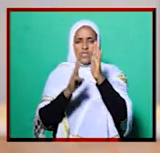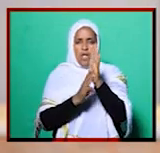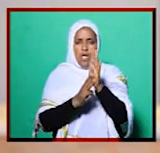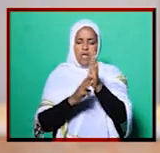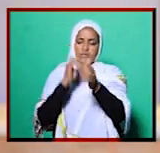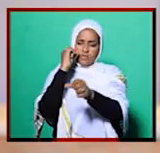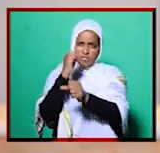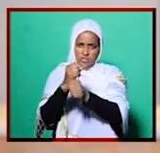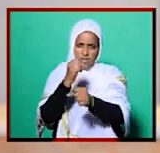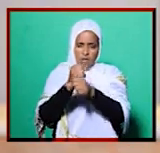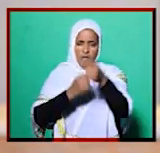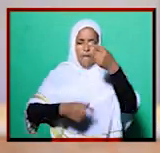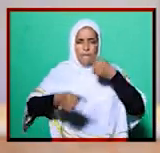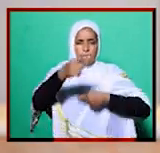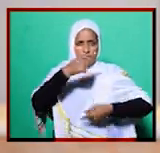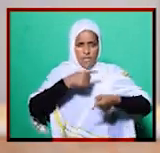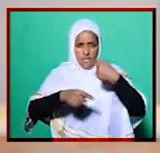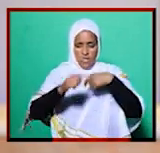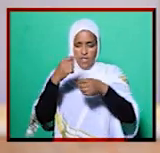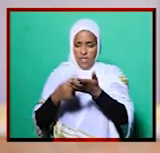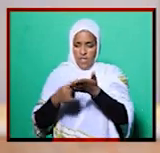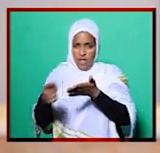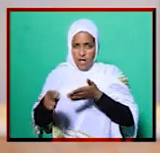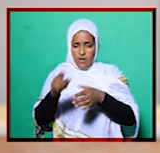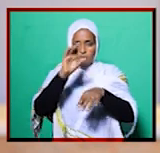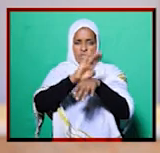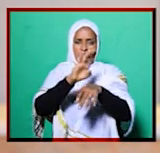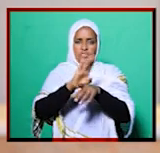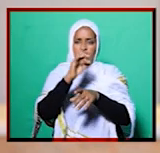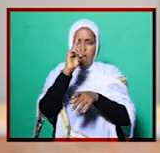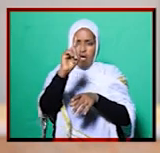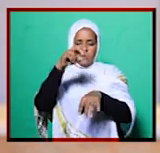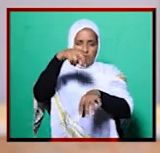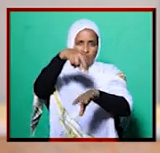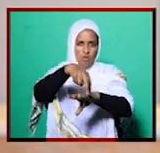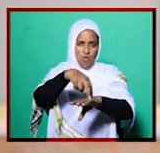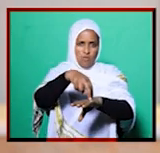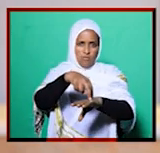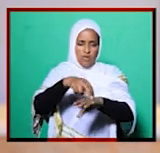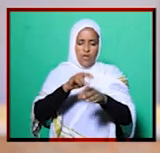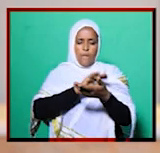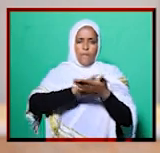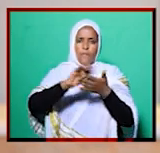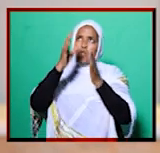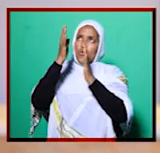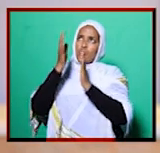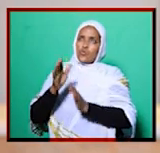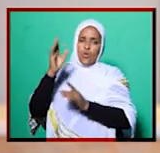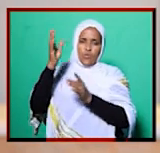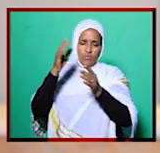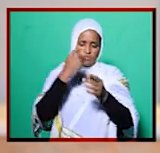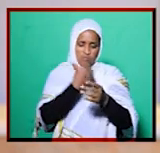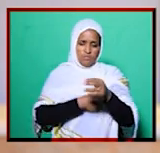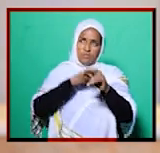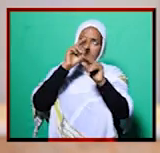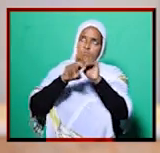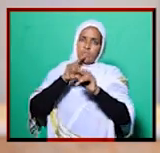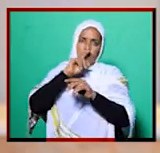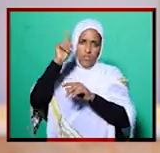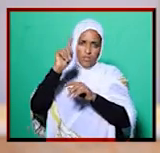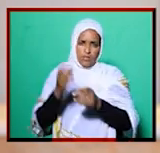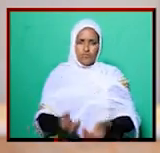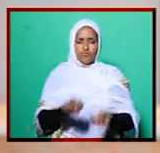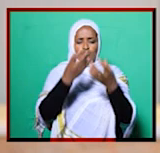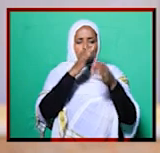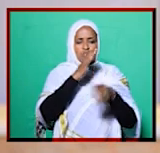መጣ። ያንን ደግሞ ቤተ ክርስቲያን አንድ ተቋም ናት፣ መለኮታዊ ተቋም ናት፣ የመለኮት ማደሪያ ናት፣ የብዙዎች እናት ናት።